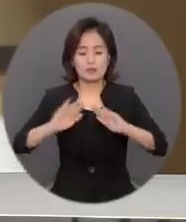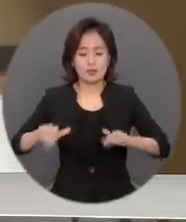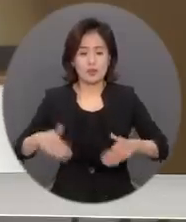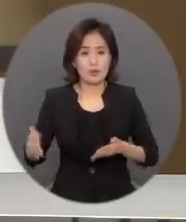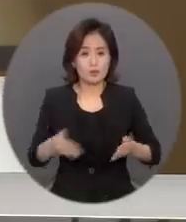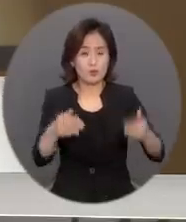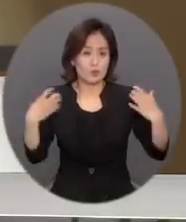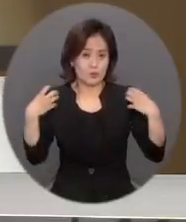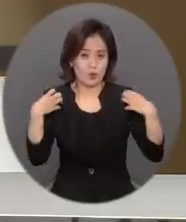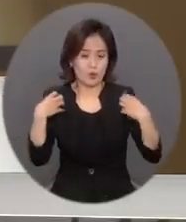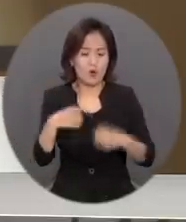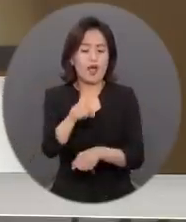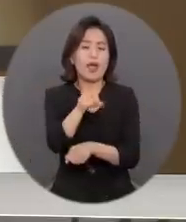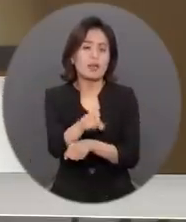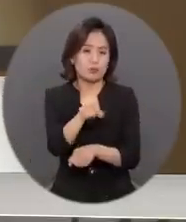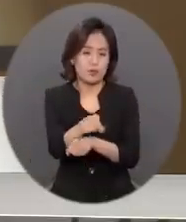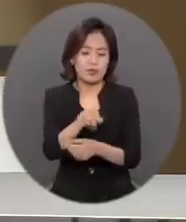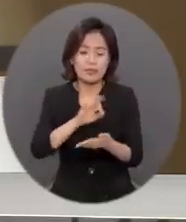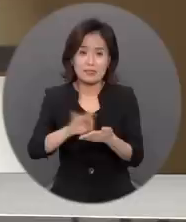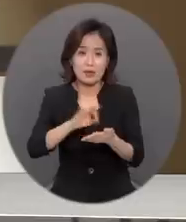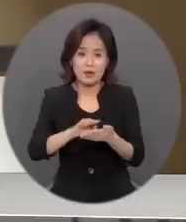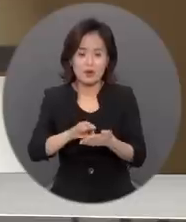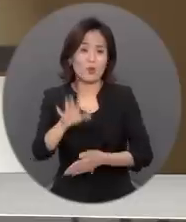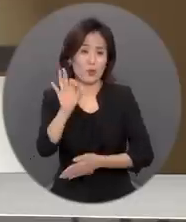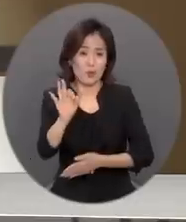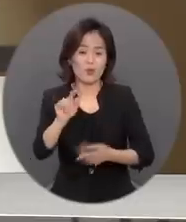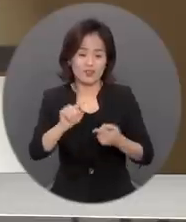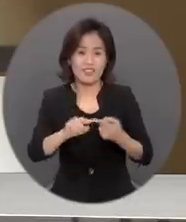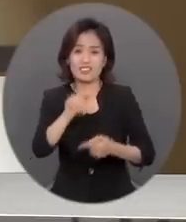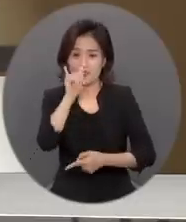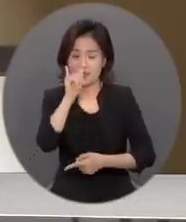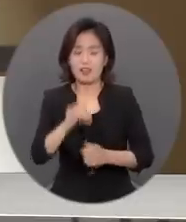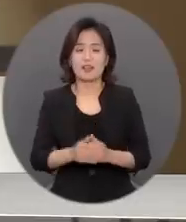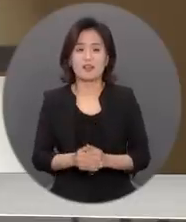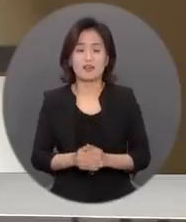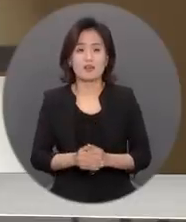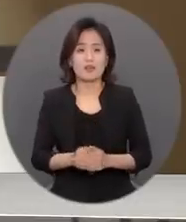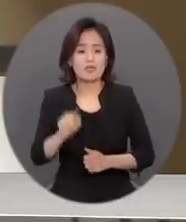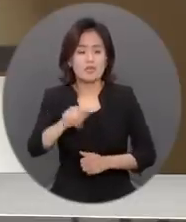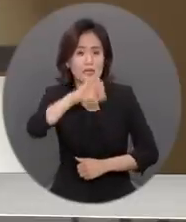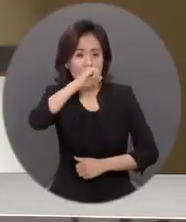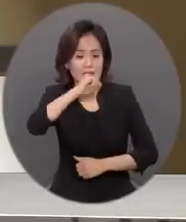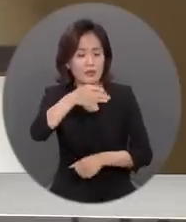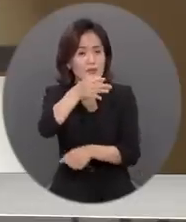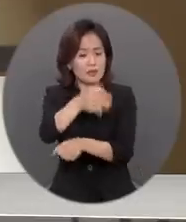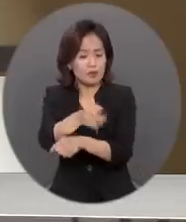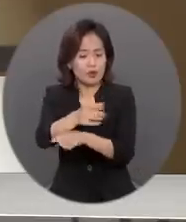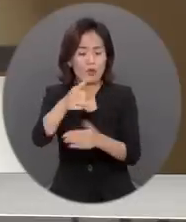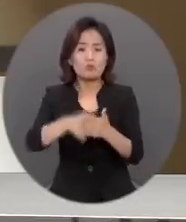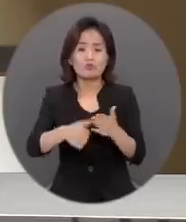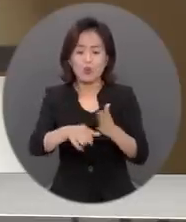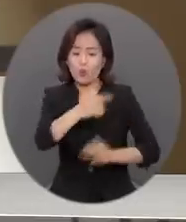전남도청 행정 업무에 쓰라고 책정한 사무 관리비라는 명목의 예산이 있습니다. 그런데 이 예산으로 사들인